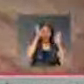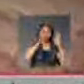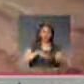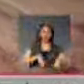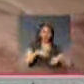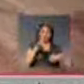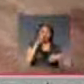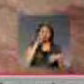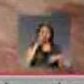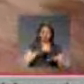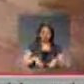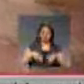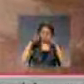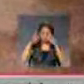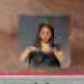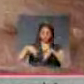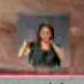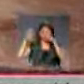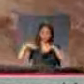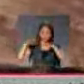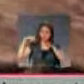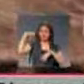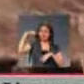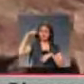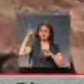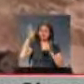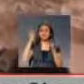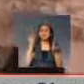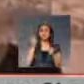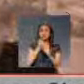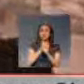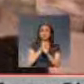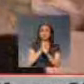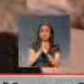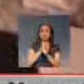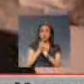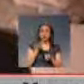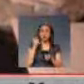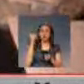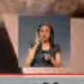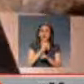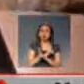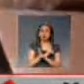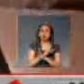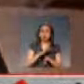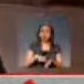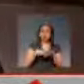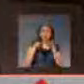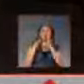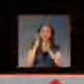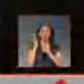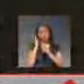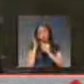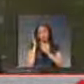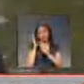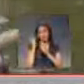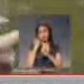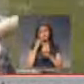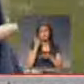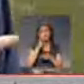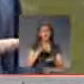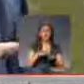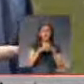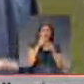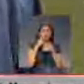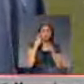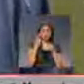على بحيره مياه صرف صحي، هما فين المسؤولين؟ هو المسؤول جاي يخدم المواطن ولا المواطن يخدمه؟ احنا بنعاني زي ما انت شايف حضرتك كده